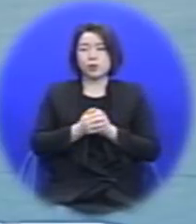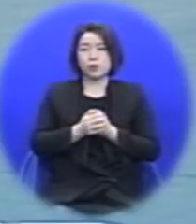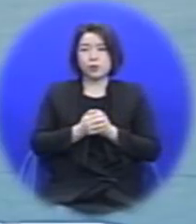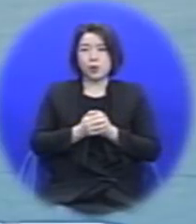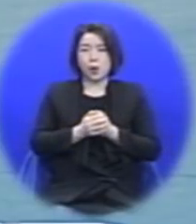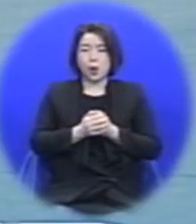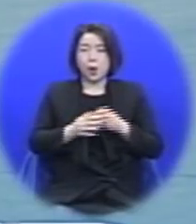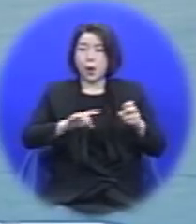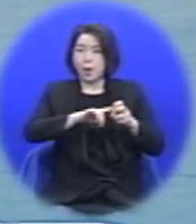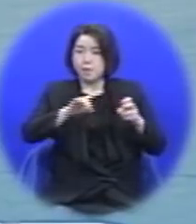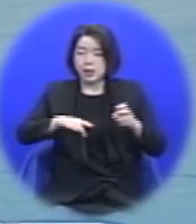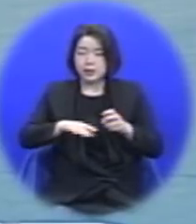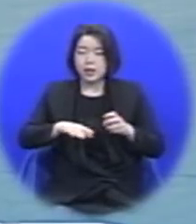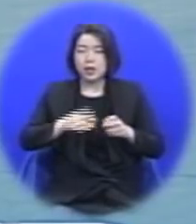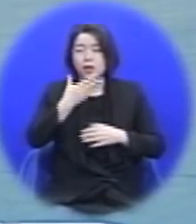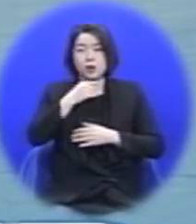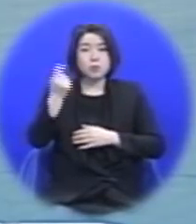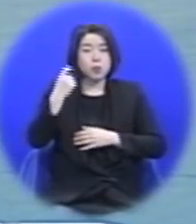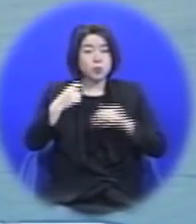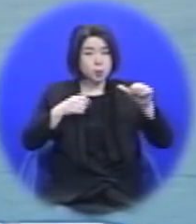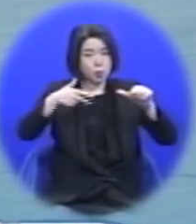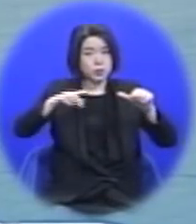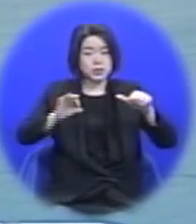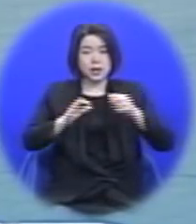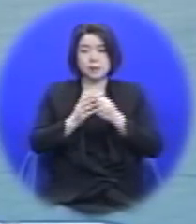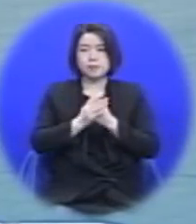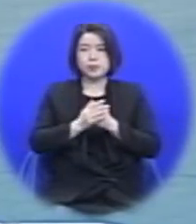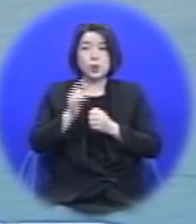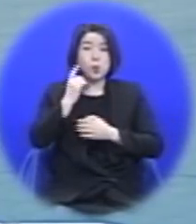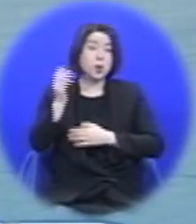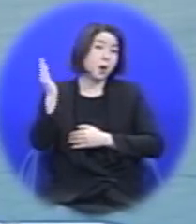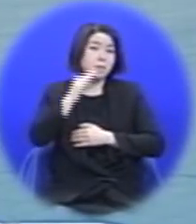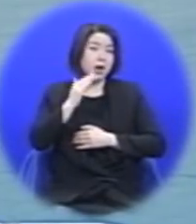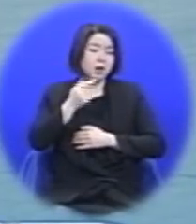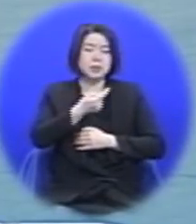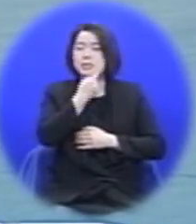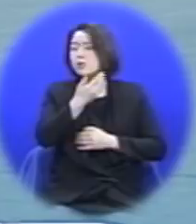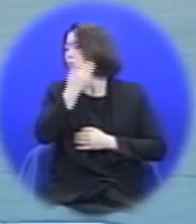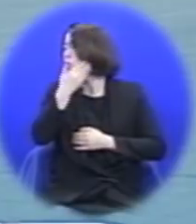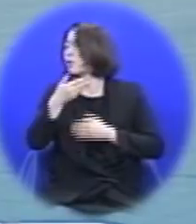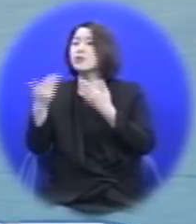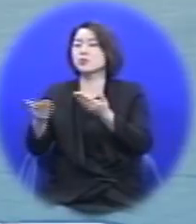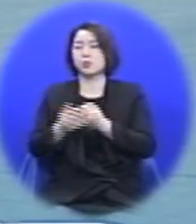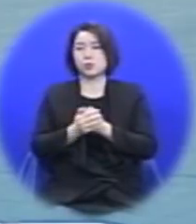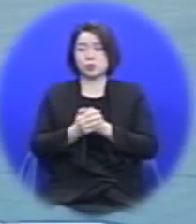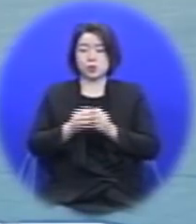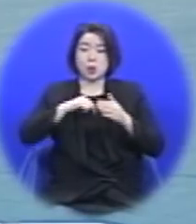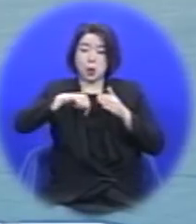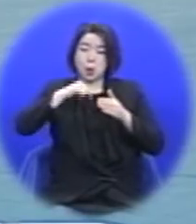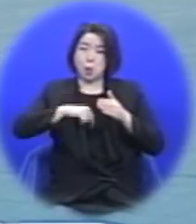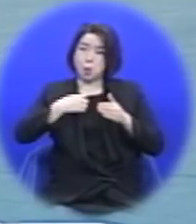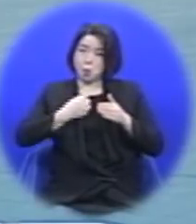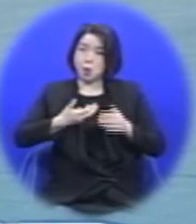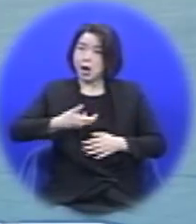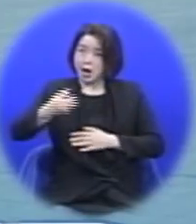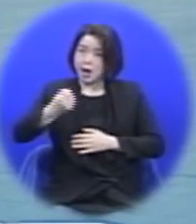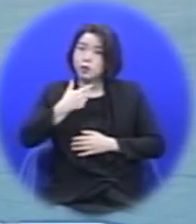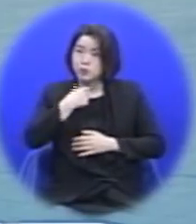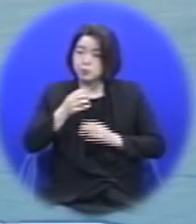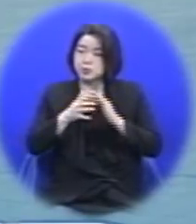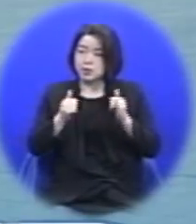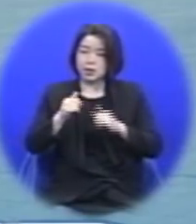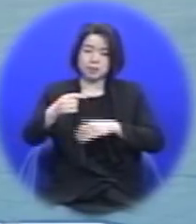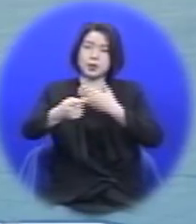5장에서 오른뺨을 때리거든 왼뺨도 돌려대라. 속옷을 가지고자 하는 사람에게 겉옷까지도 갖게